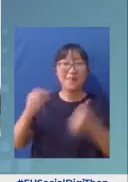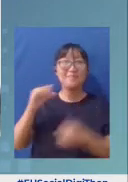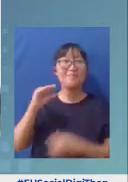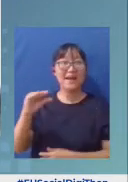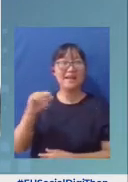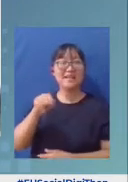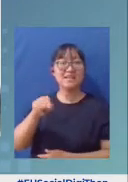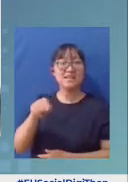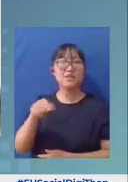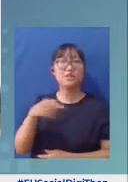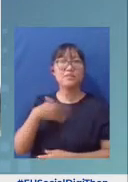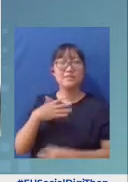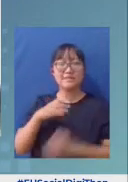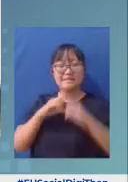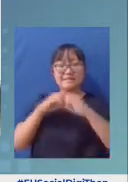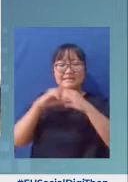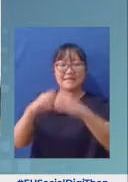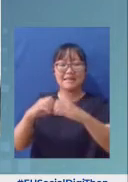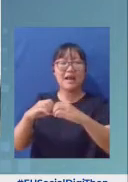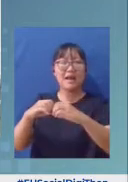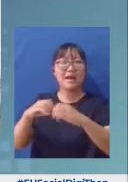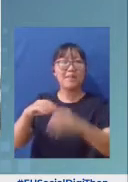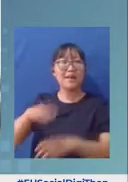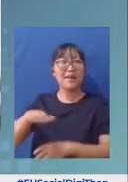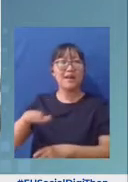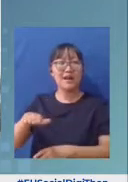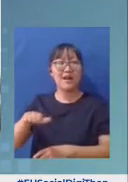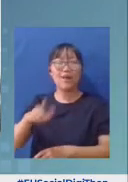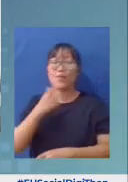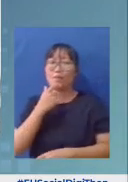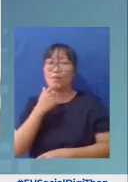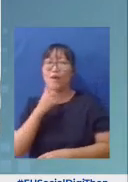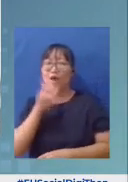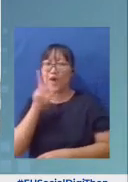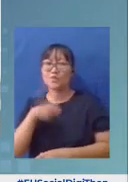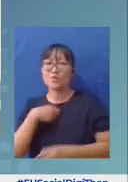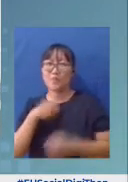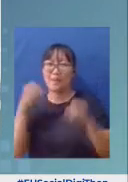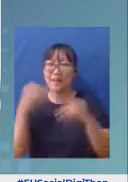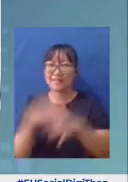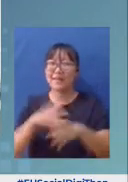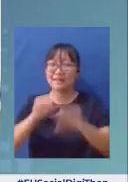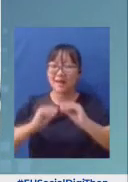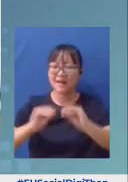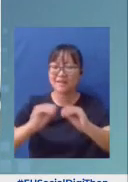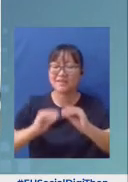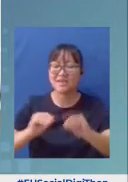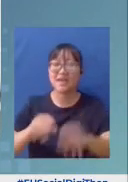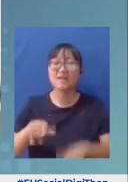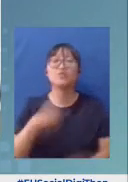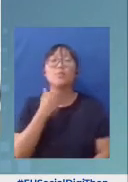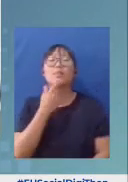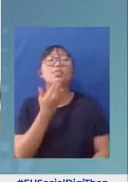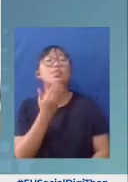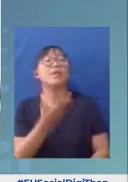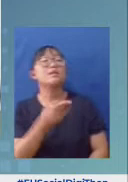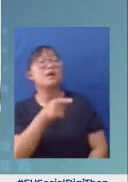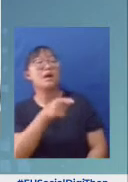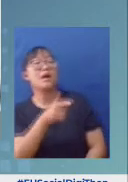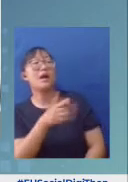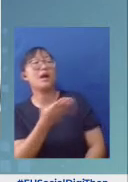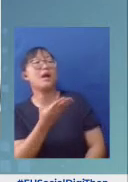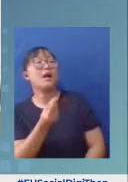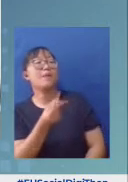Saya akan praktek Bu habis ini Bu, langsung bisa praktekin lagi ya Bu ya. Kapan Mbak Sulastri bilang I love you, aku menyayangi kamu nak,